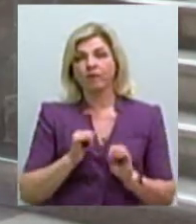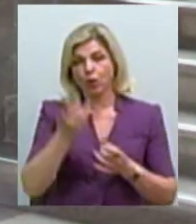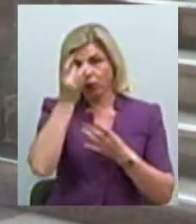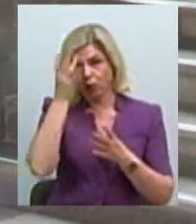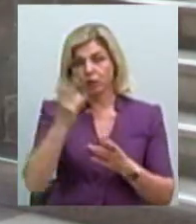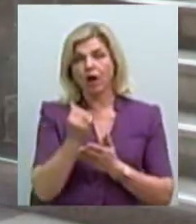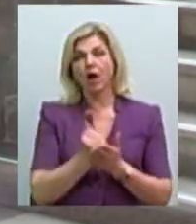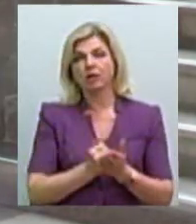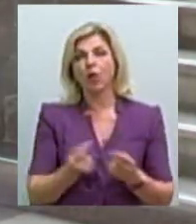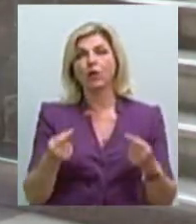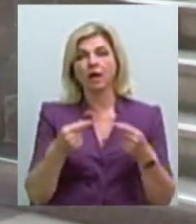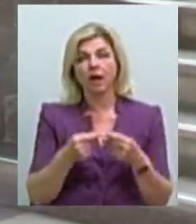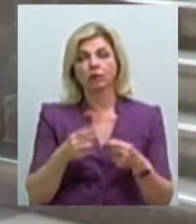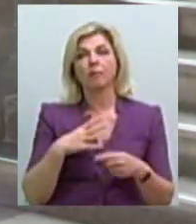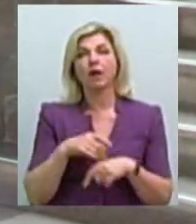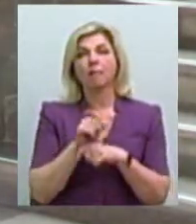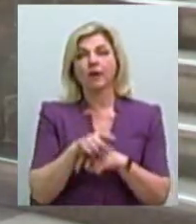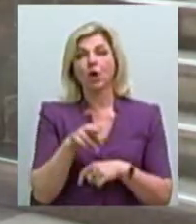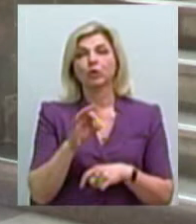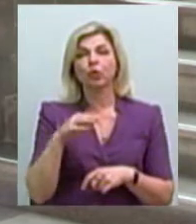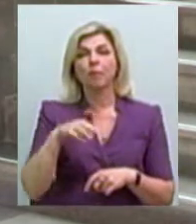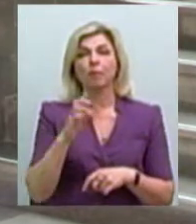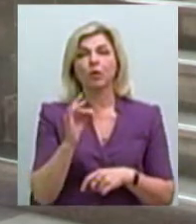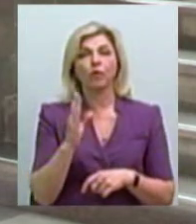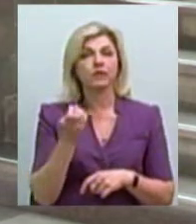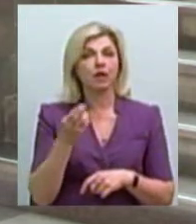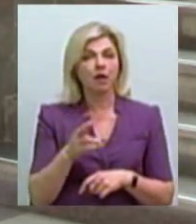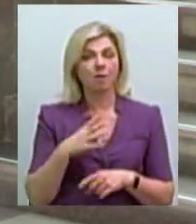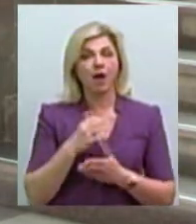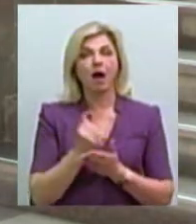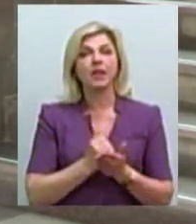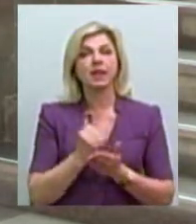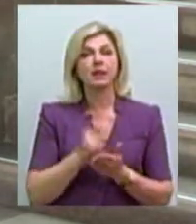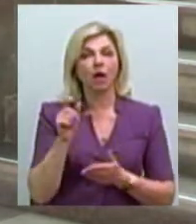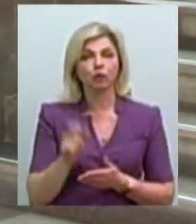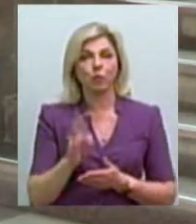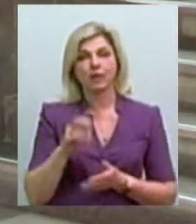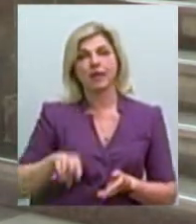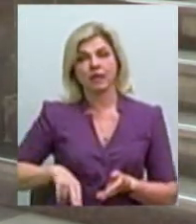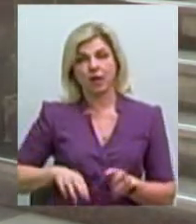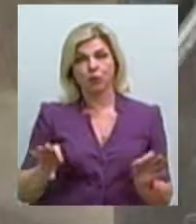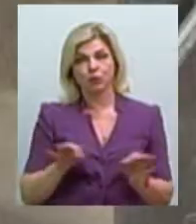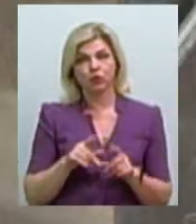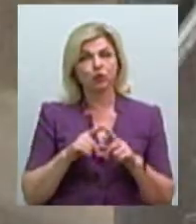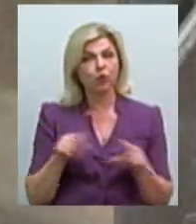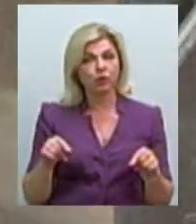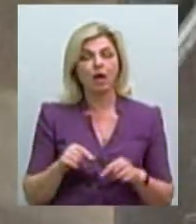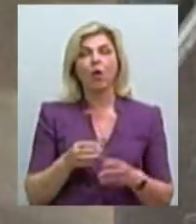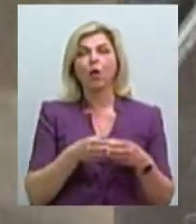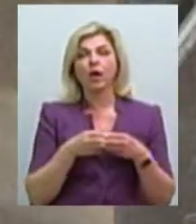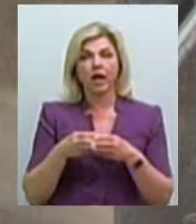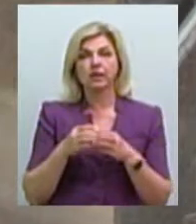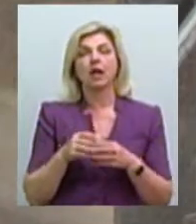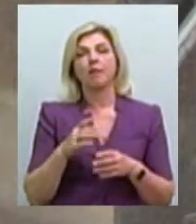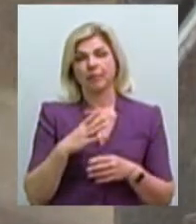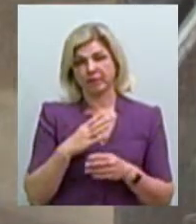кандидатуру конкретну. Була призначена Домбровська. Ось вона була кандидатом сьогодні на директора музичної школи. Колектив претензії мав